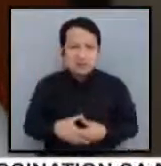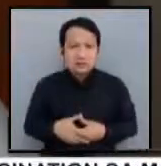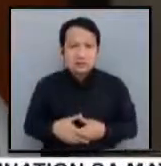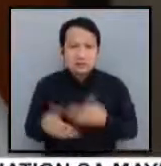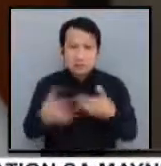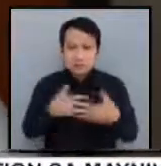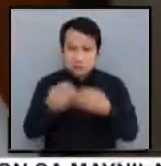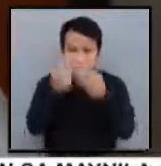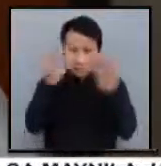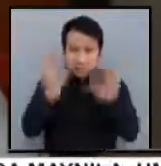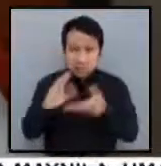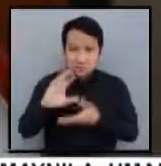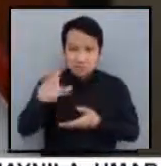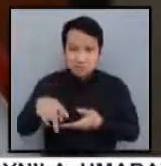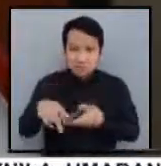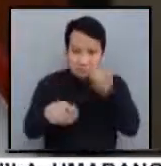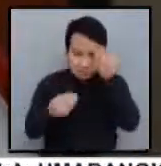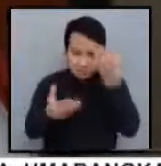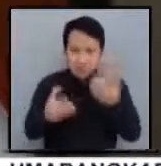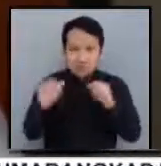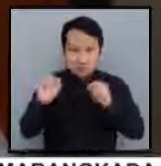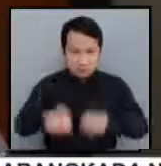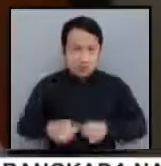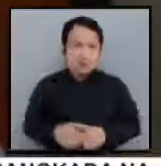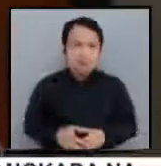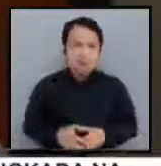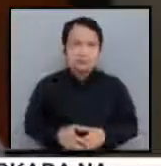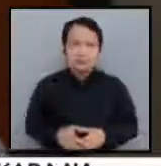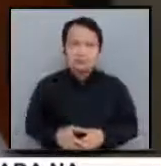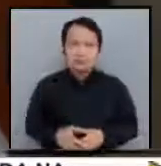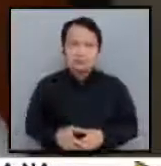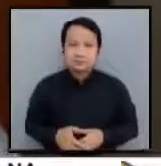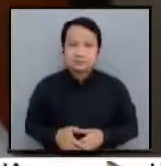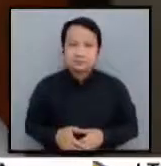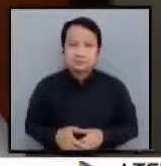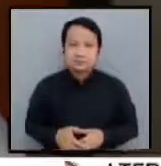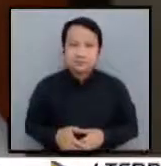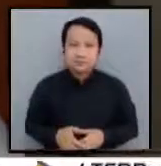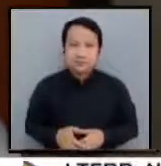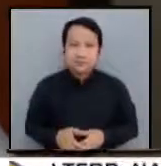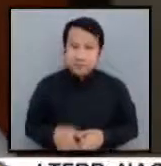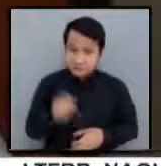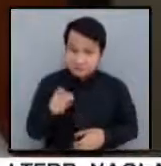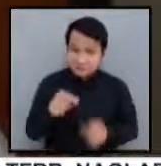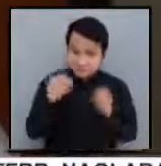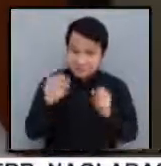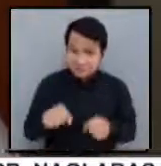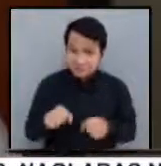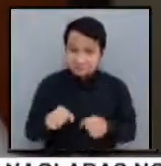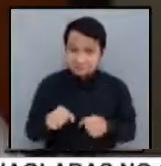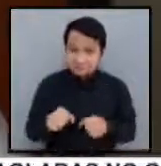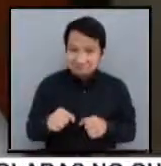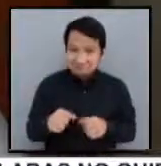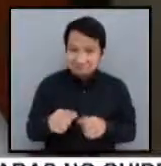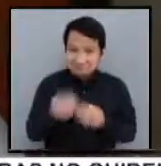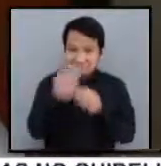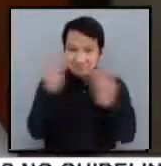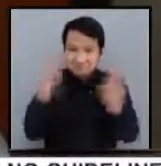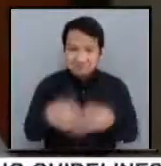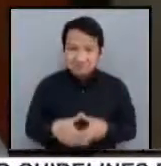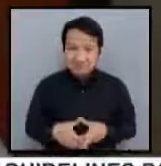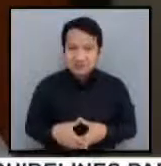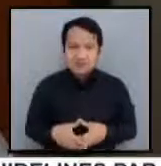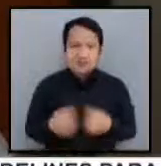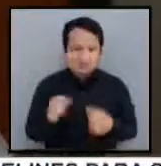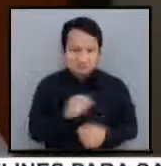lang ang gamit, pwedeng-pwede yan. So, ayun po, galingan lagi at tibayan ang